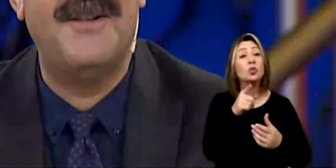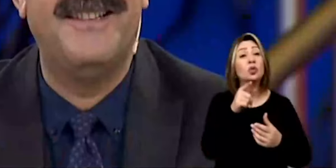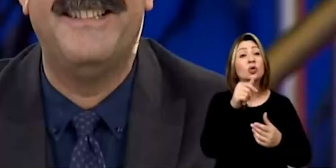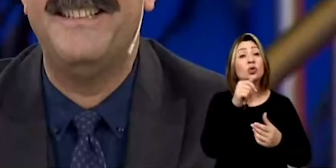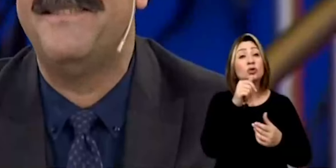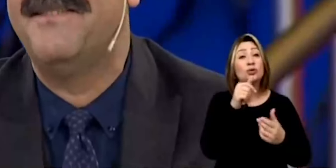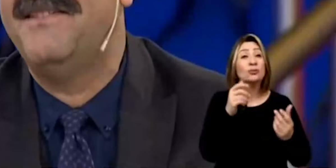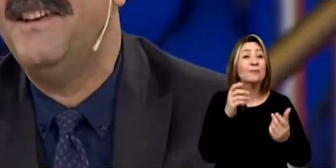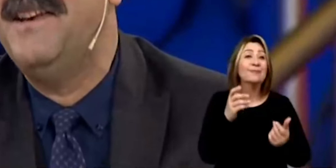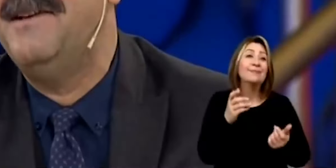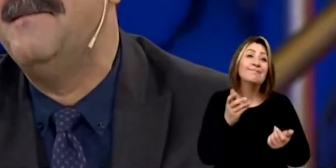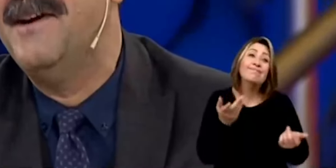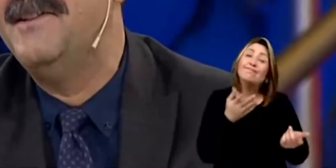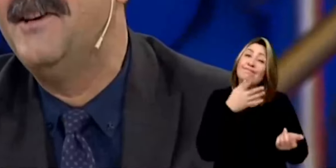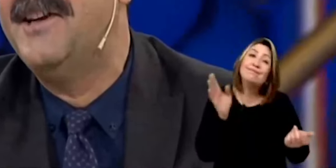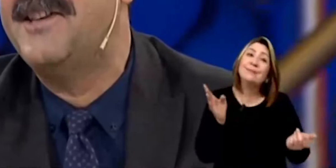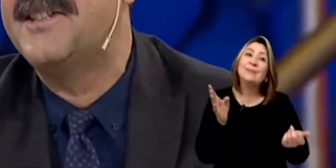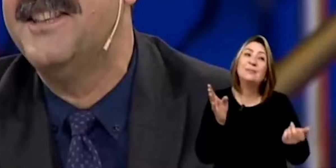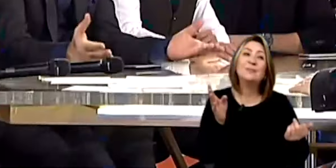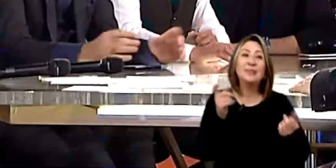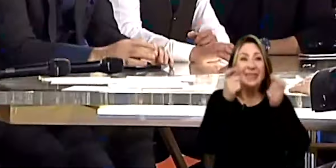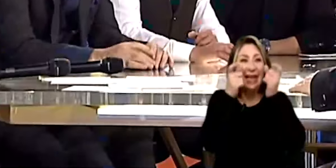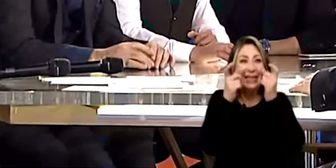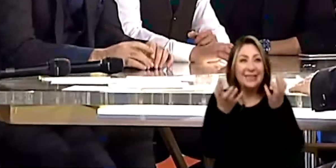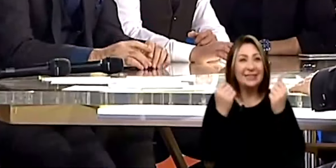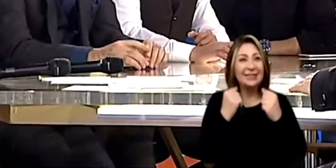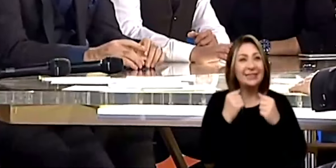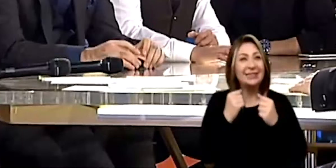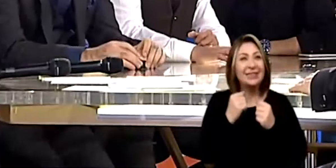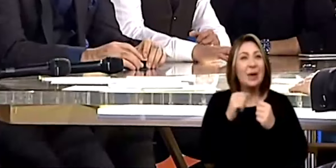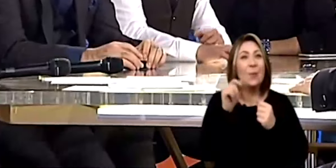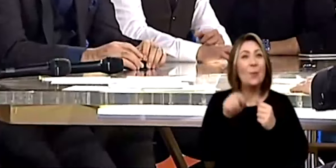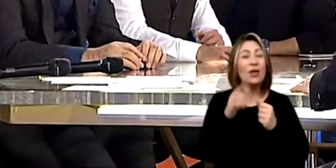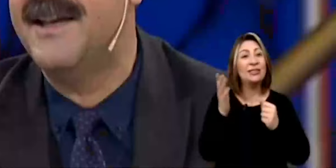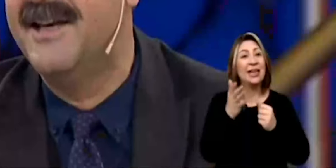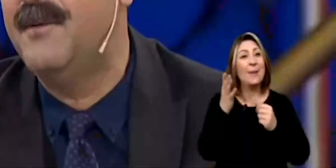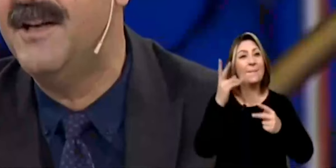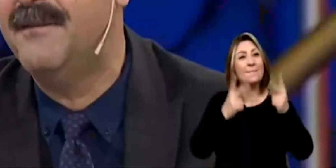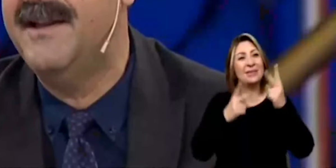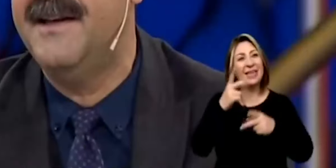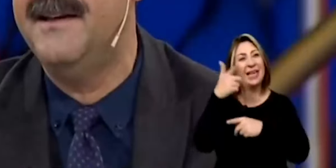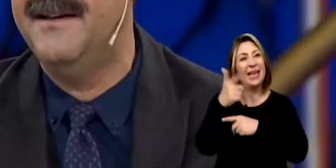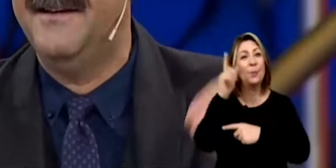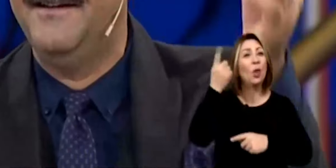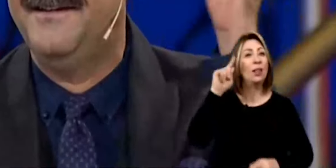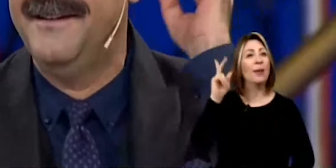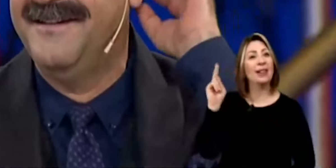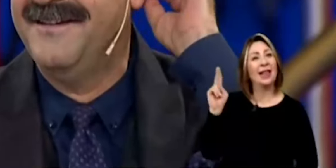da vallahi ne bileyim ya yani dikkat çeksin diye. Ya şimdi böyle şeyleri bazen işte klip